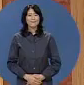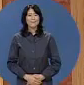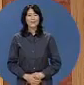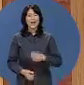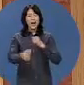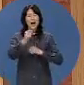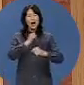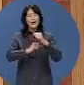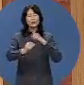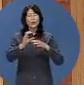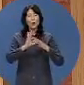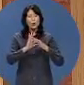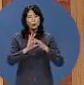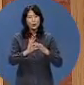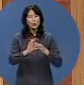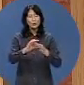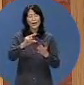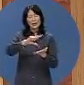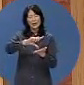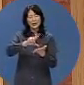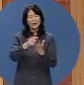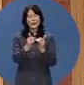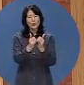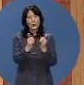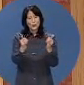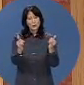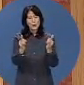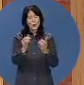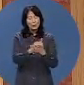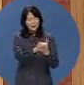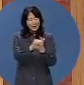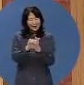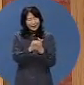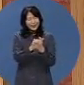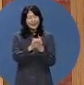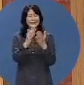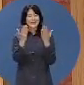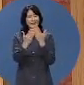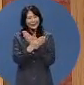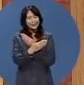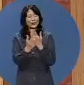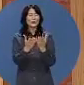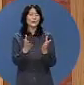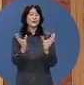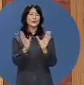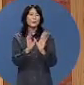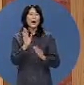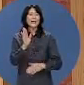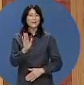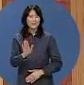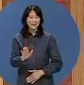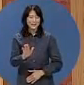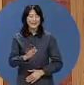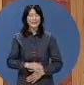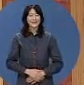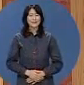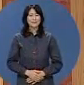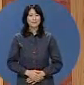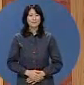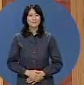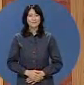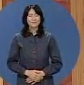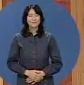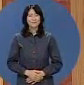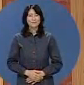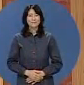ますにには活動を通して地域の人とのコミュニケーションがより一層深まったというグループもあり